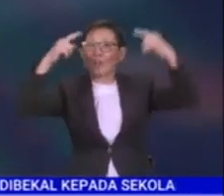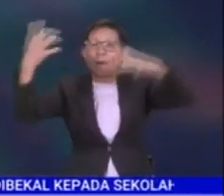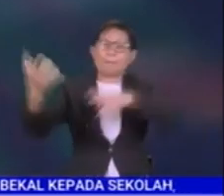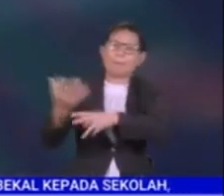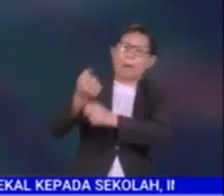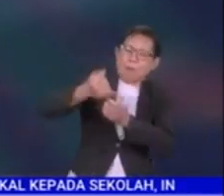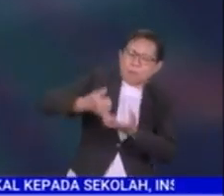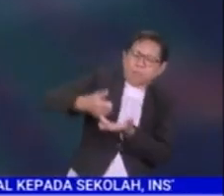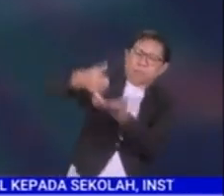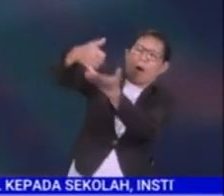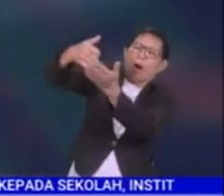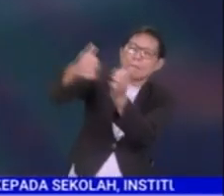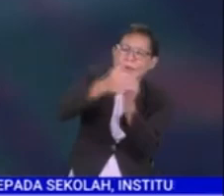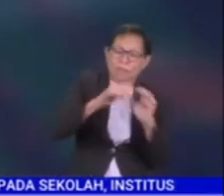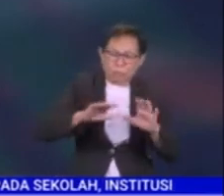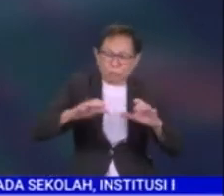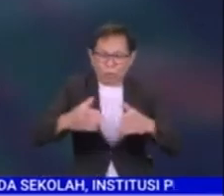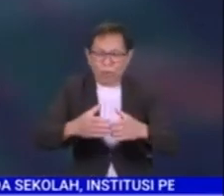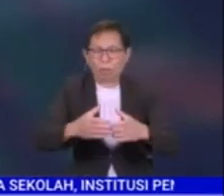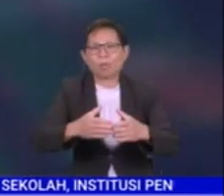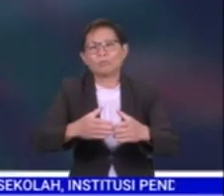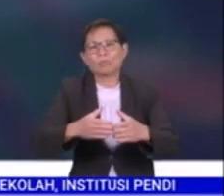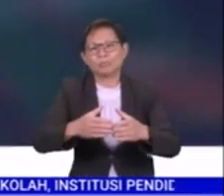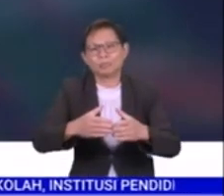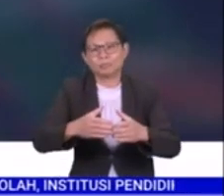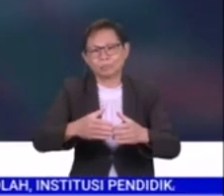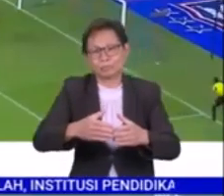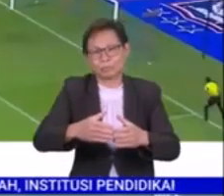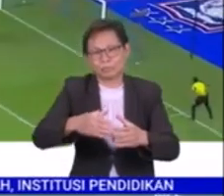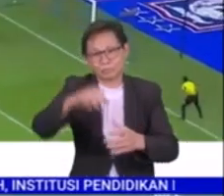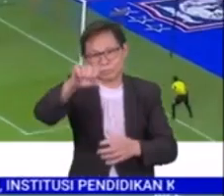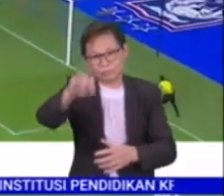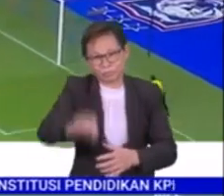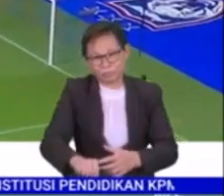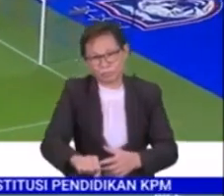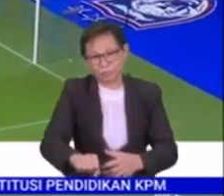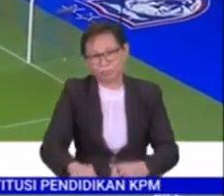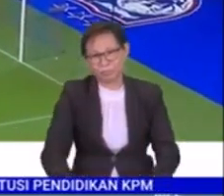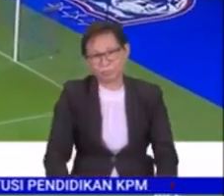memenangi trofi sulungnya bersama skuad Harimau Selatan.